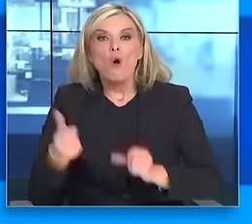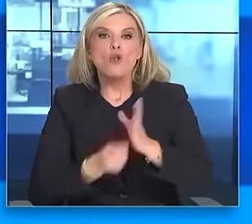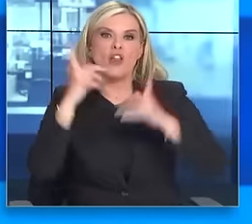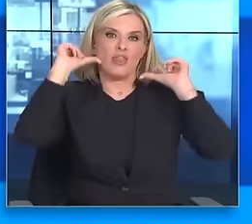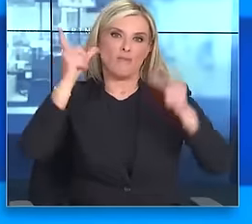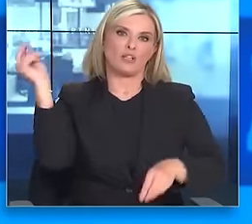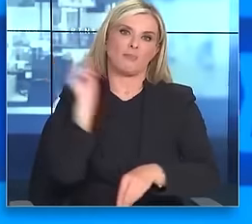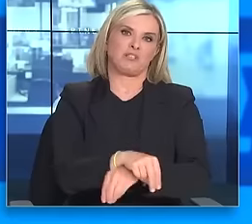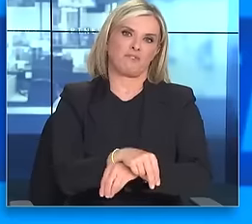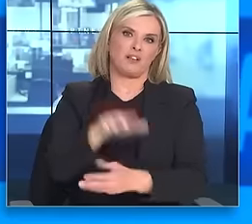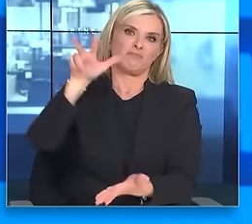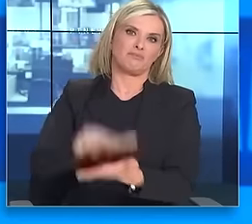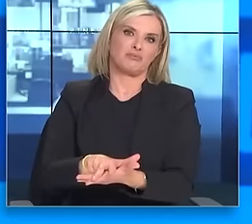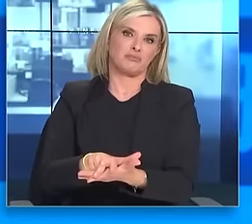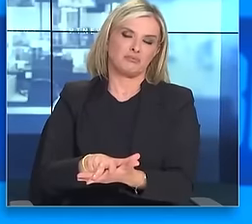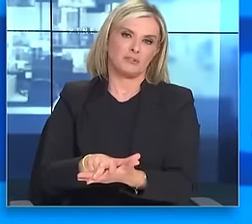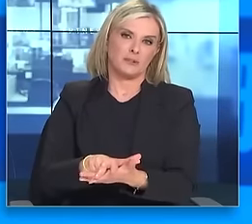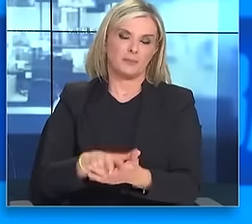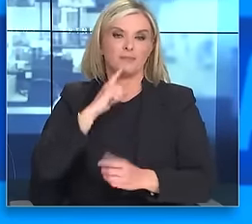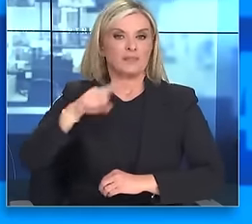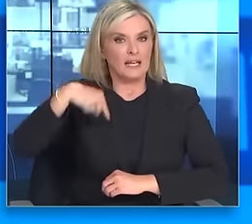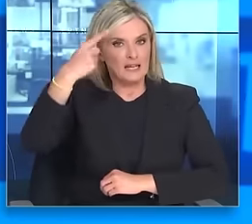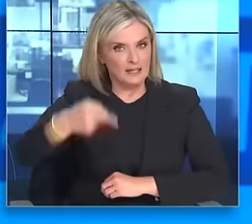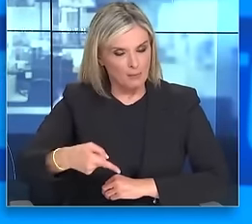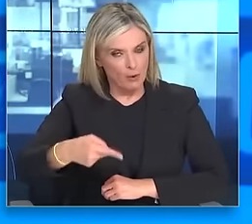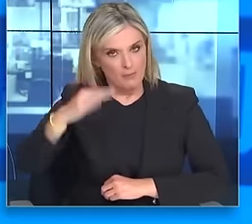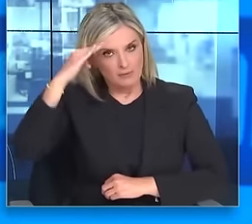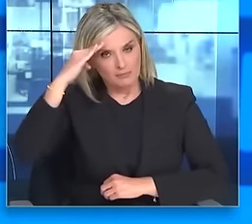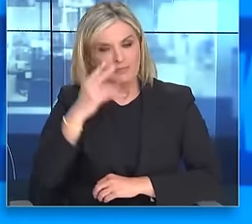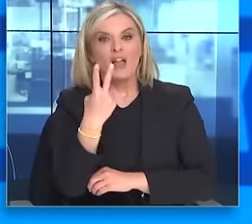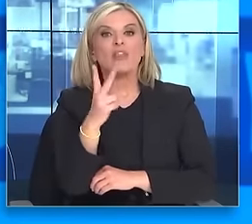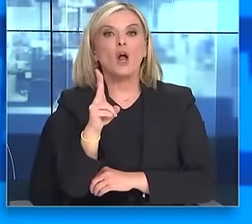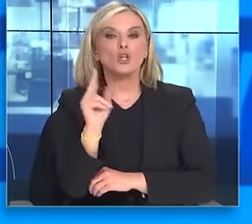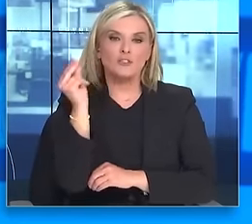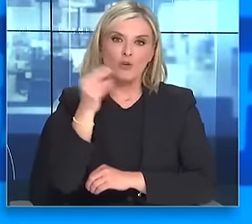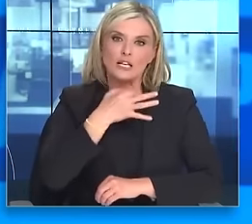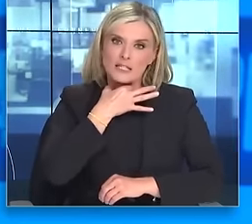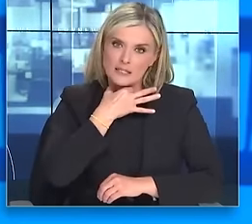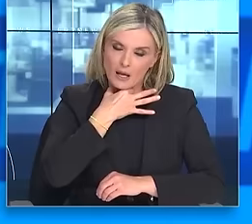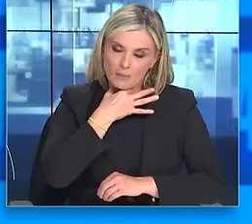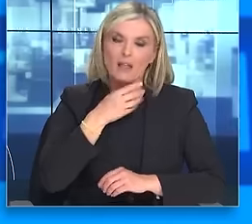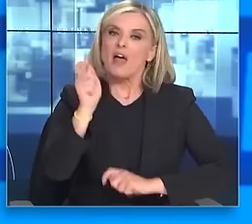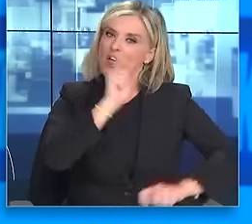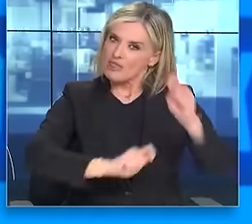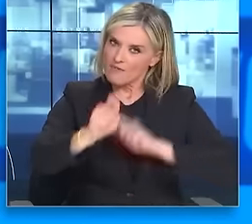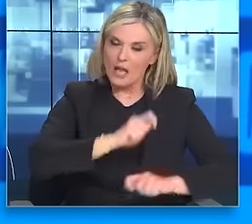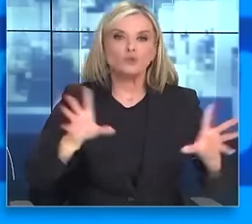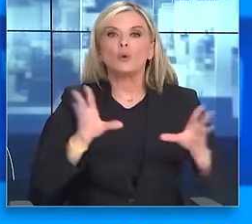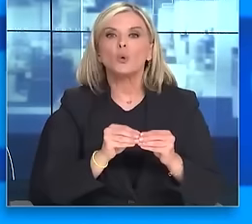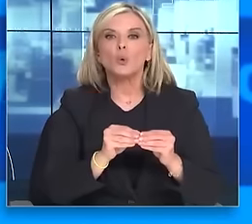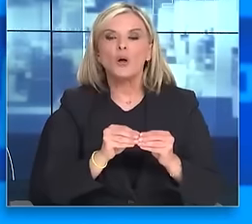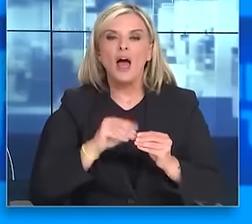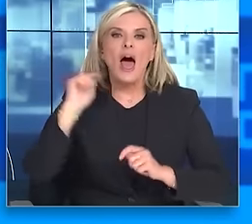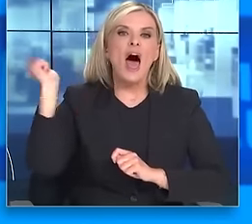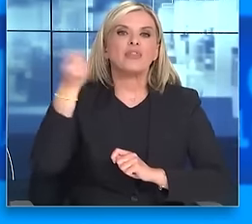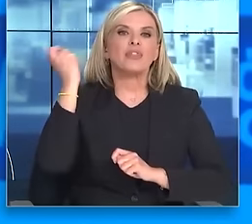θα ξαναπάμε στη Βουλή για τους 200 βουλευτές που χρειαζόμαστε για να επεκτείνουμε την επιστολική στις εθνικές εκλογές του 27 για τους